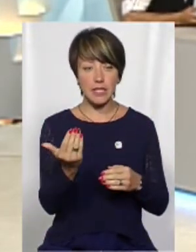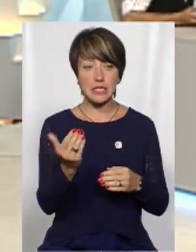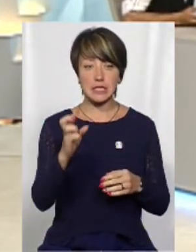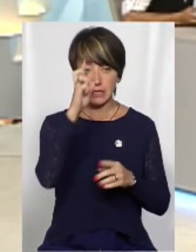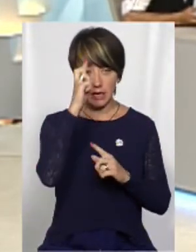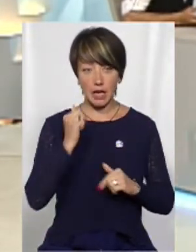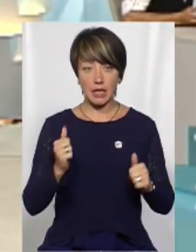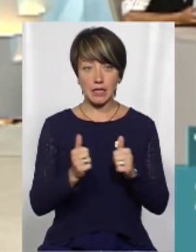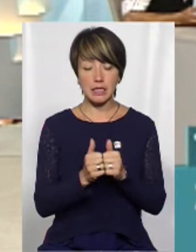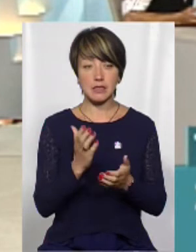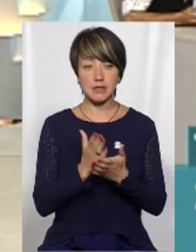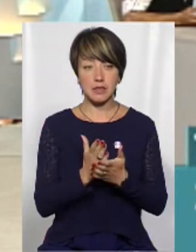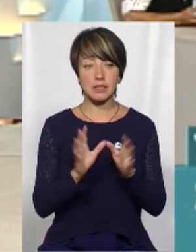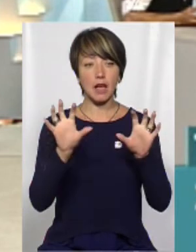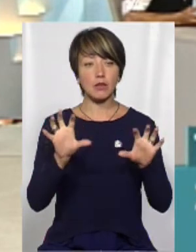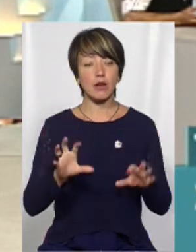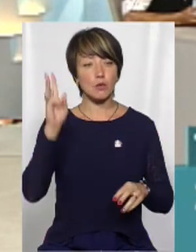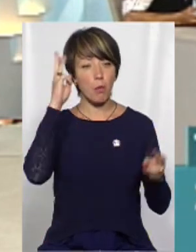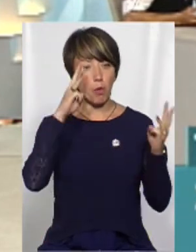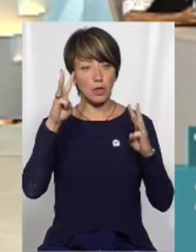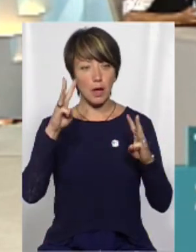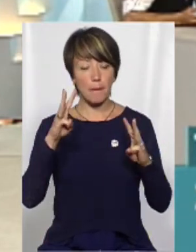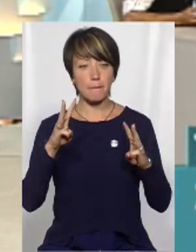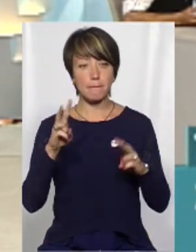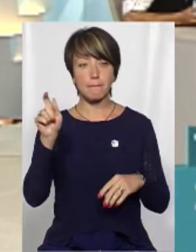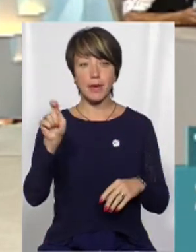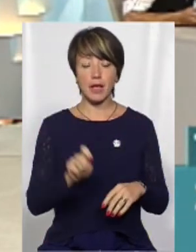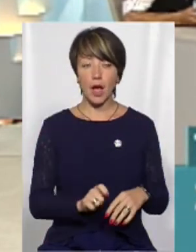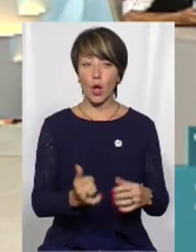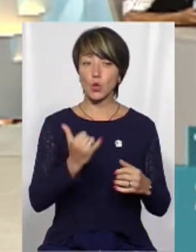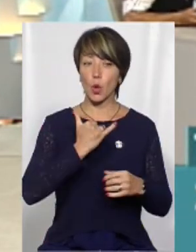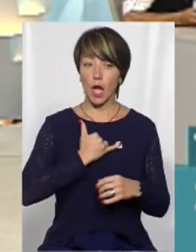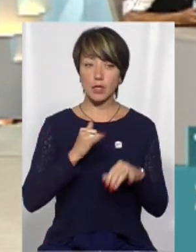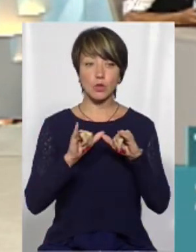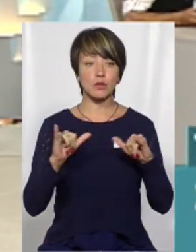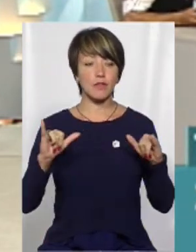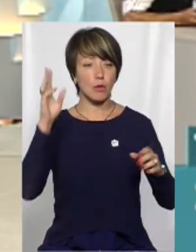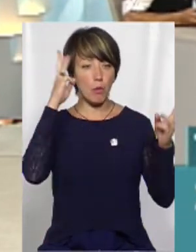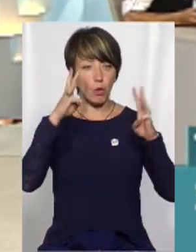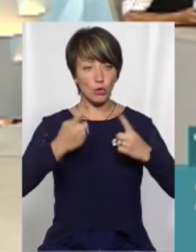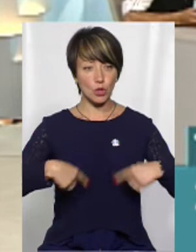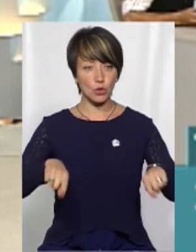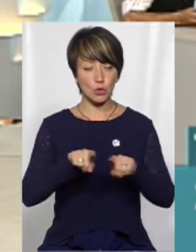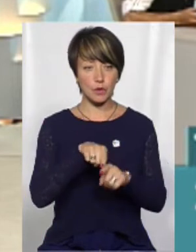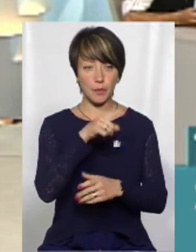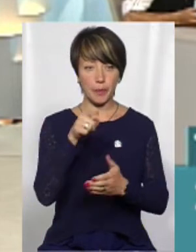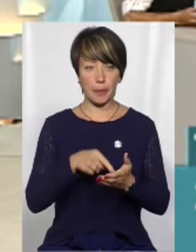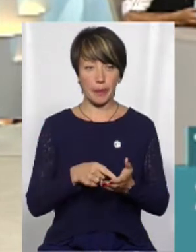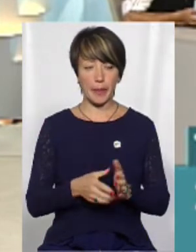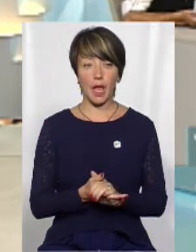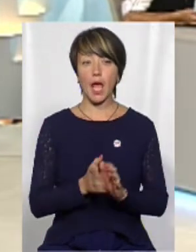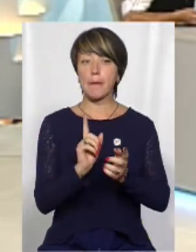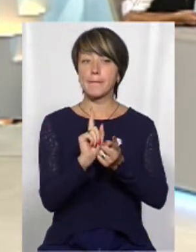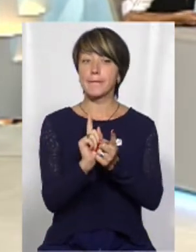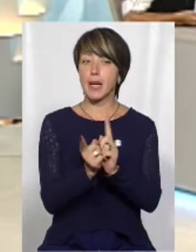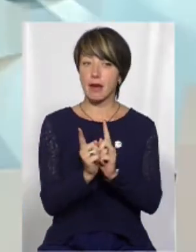країни, яка є законодавицею моди, переїхали до нас розвивати фешн-індустрію? Жозе,